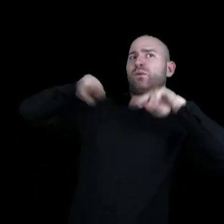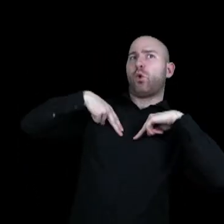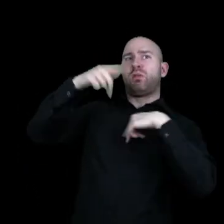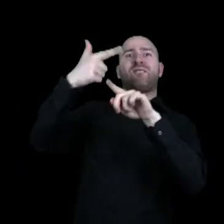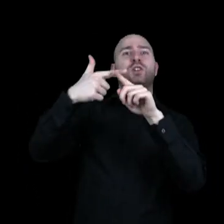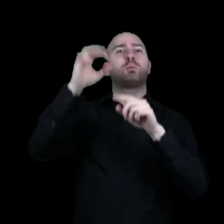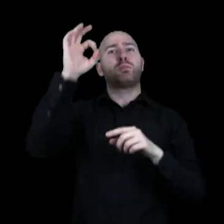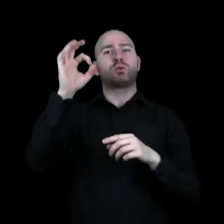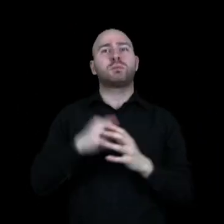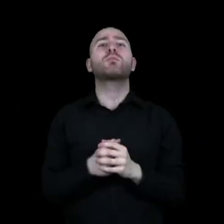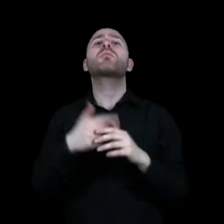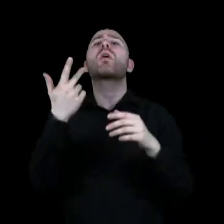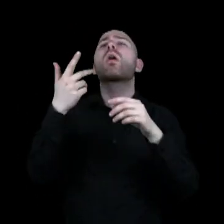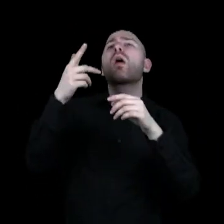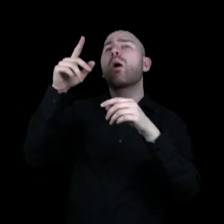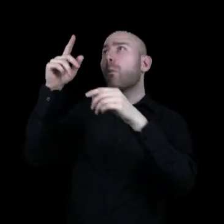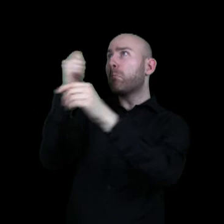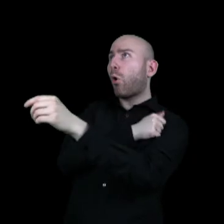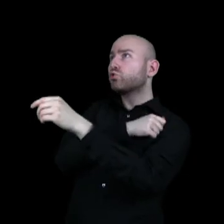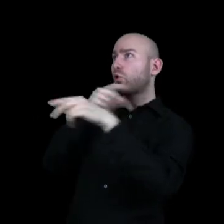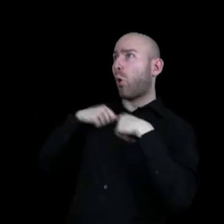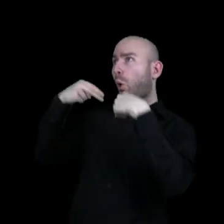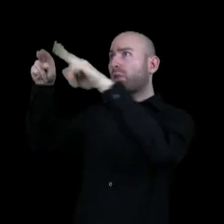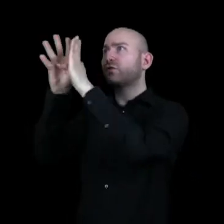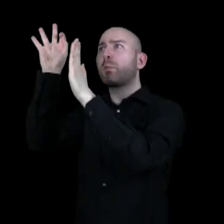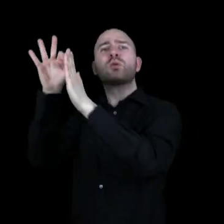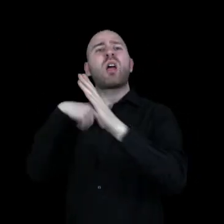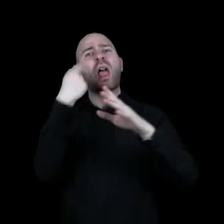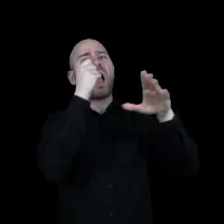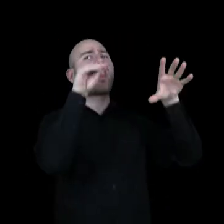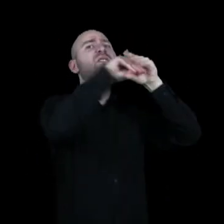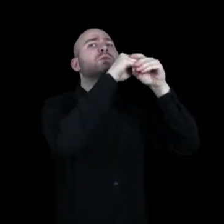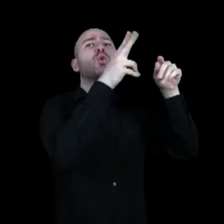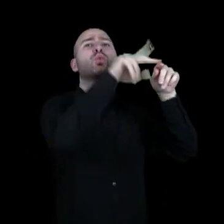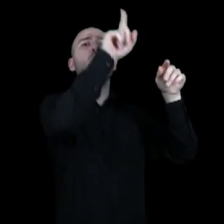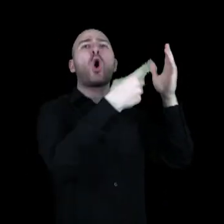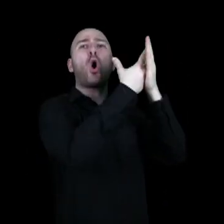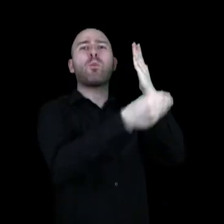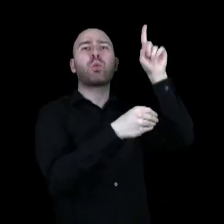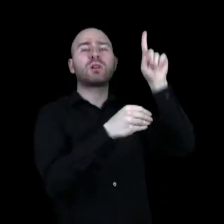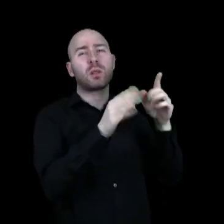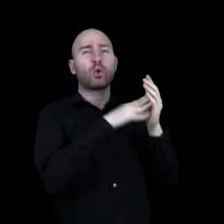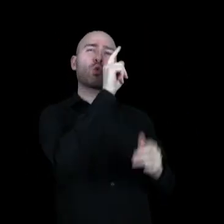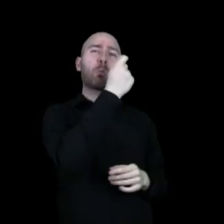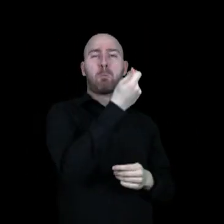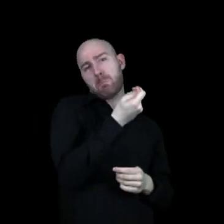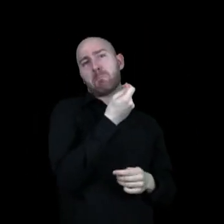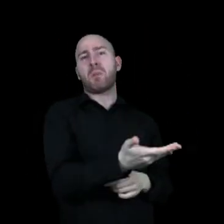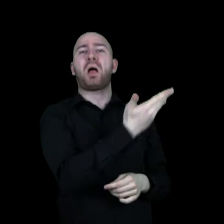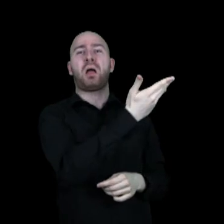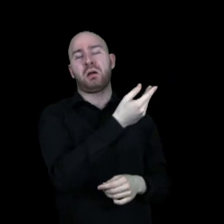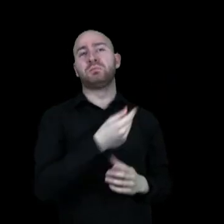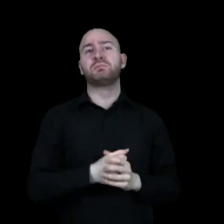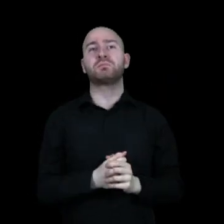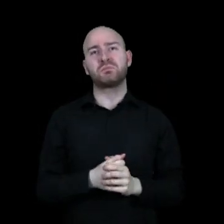spodziewany zwrot. W które z tych przedsięwzięć ludzie zainwestują? Które z nich wybiorą? Jeśli